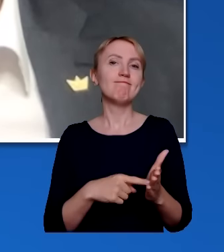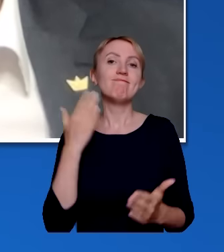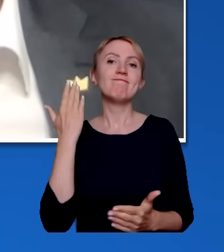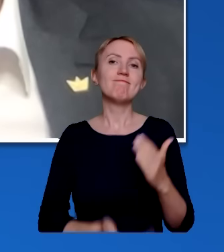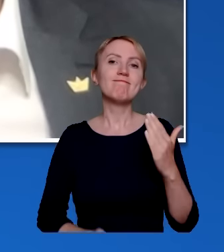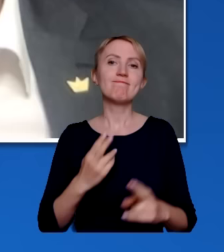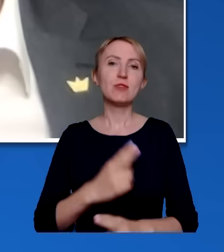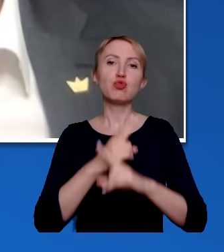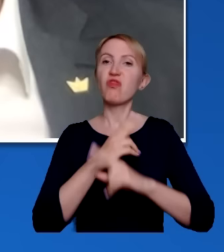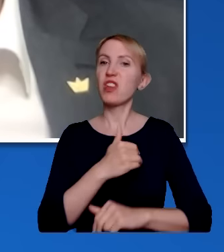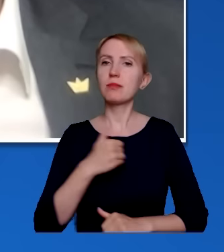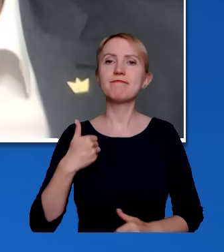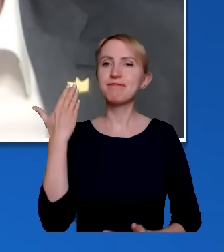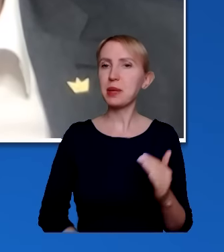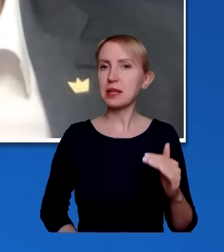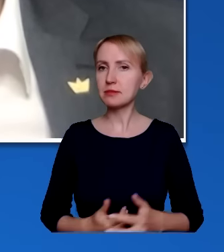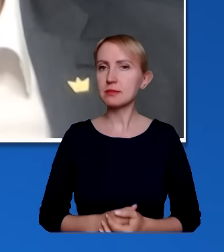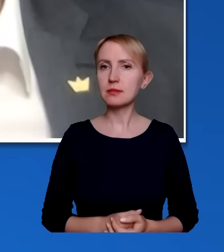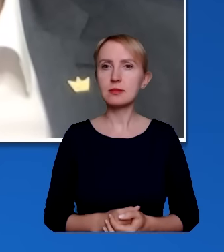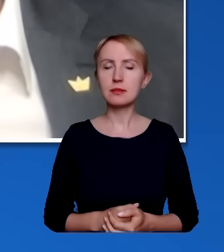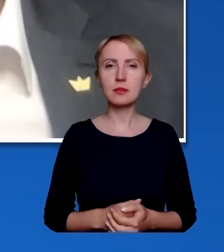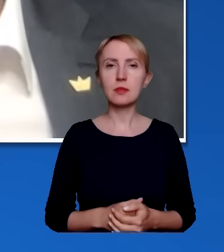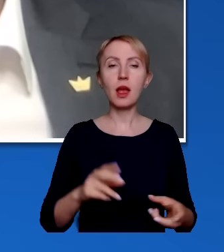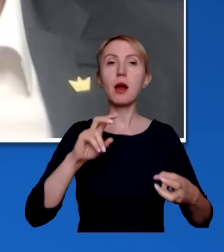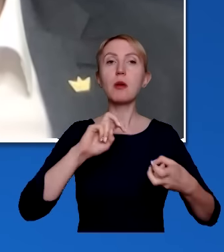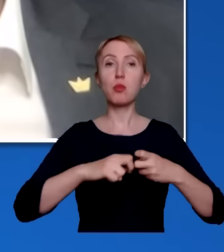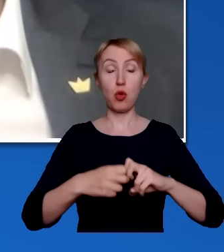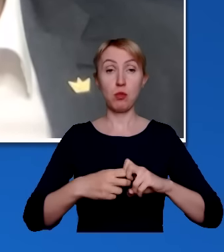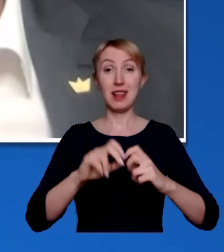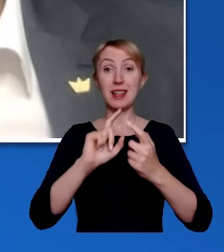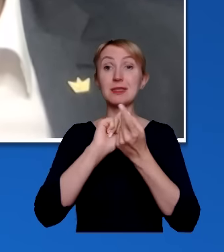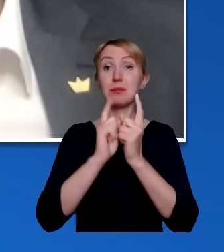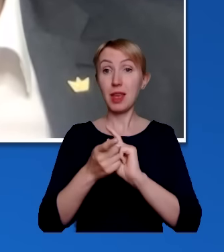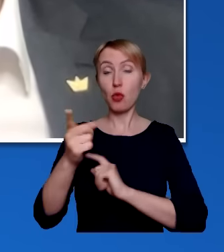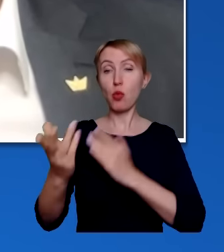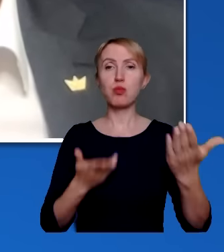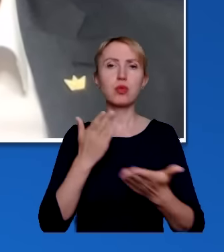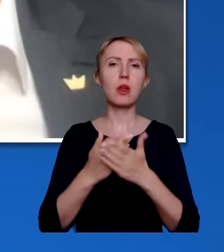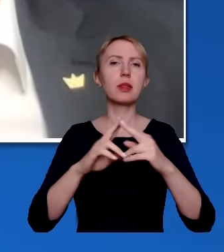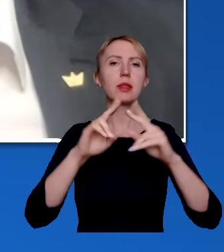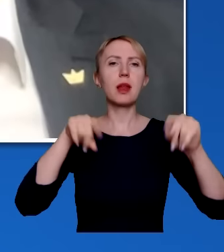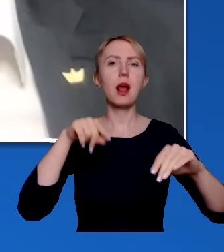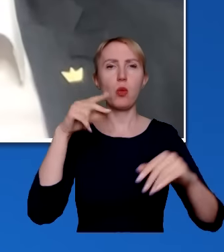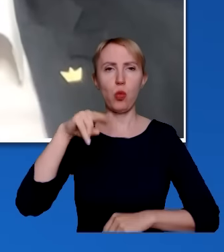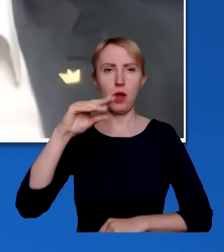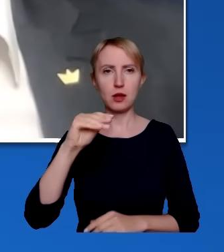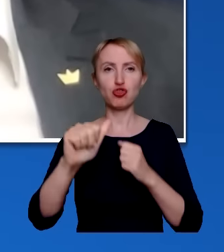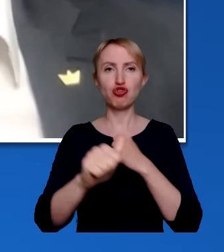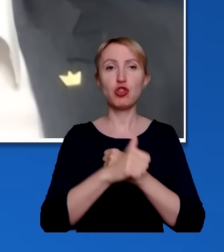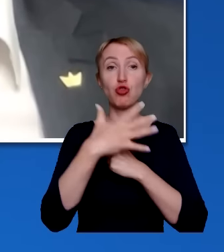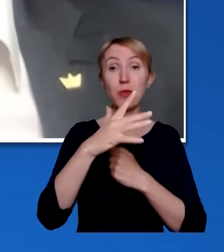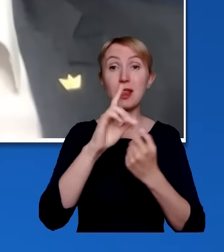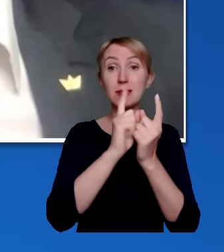suwerenności co więcej Problem polega na tym że tych zmian które są proponowane w traktatach jest 65 65